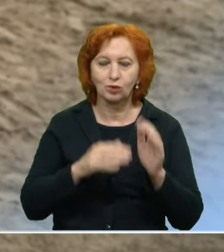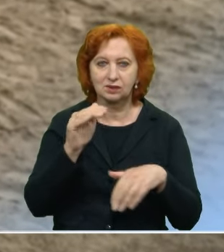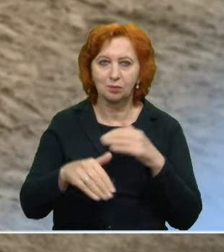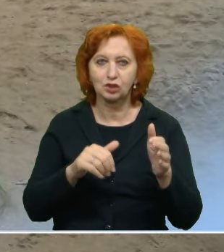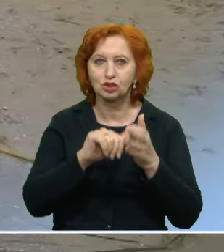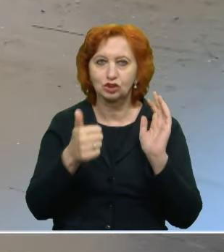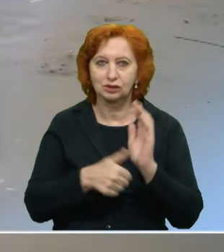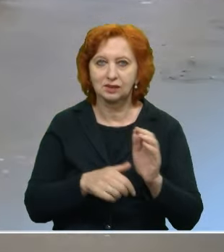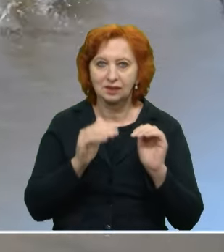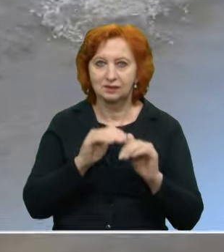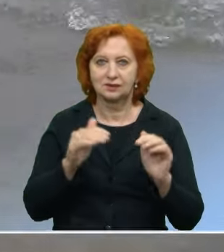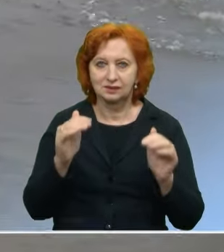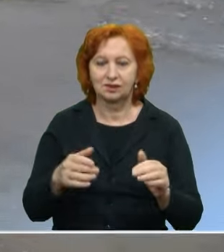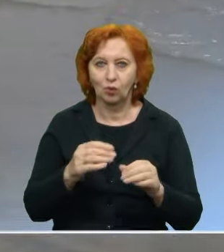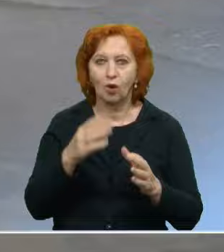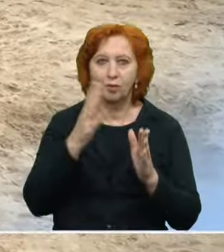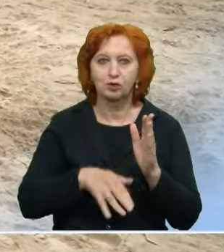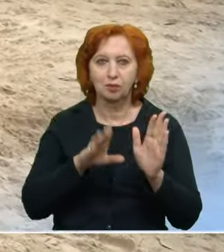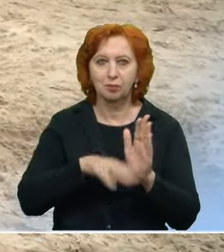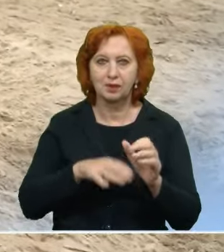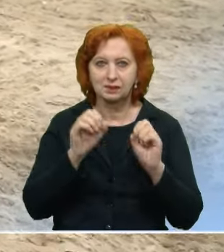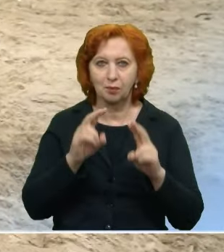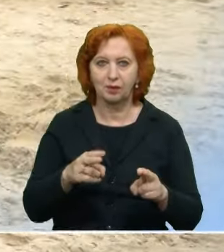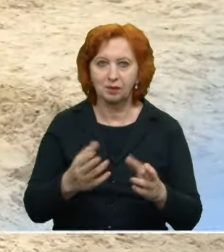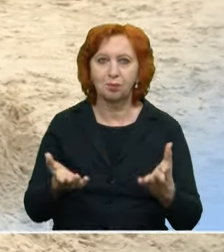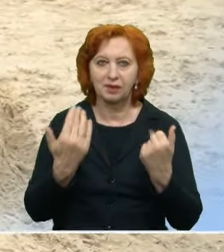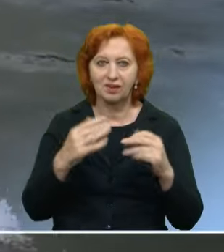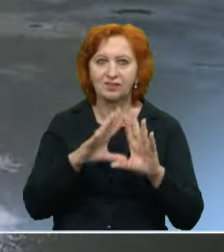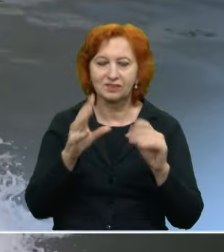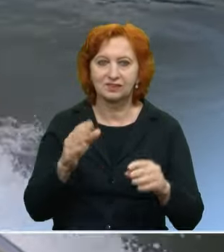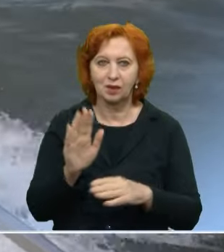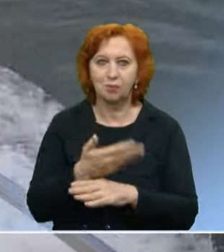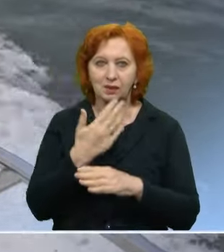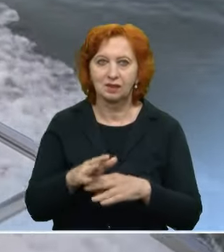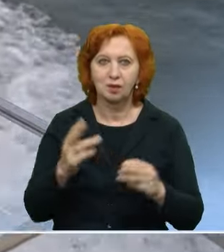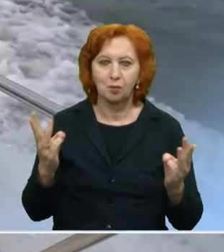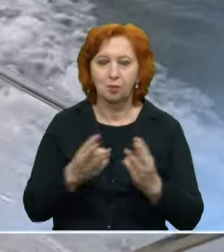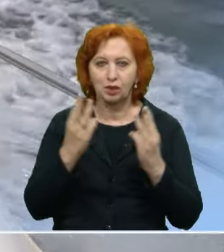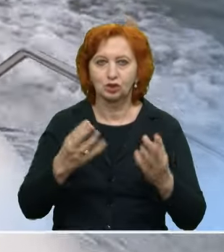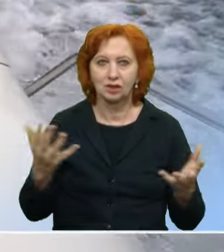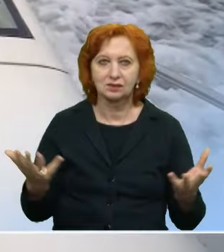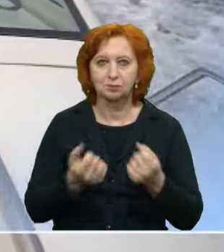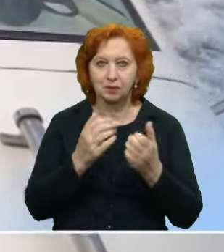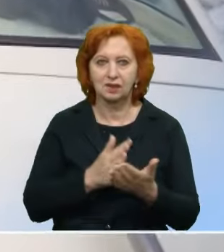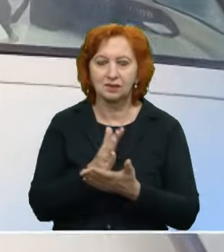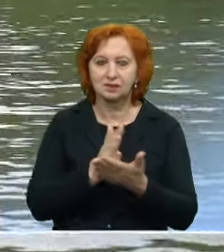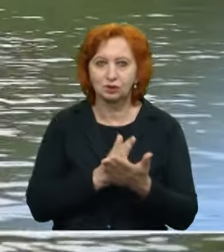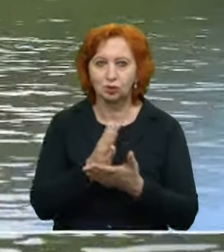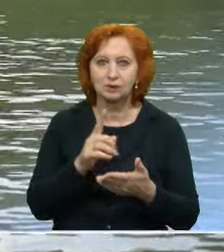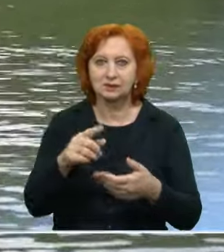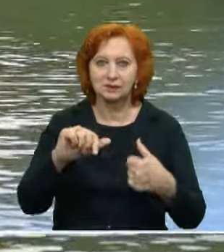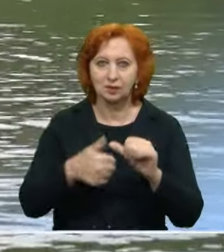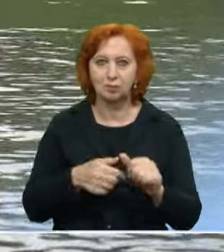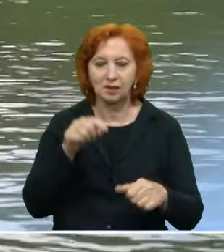16 из них детские. К обеспечению безопасности привлекают все подразделения областных пожарно-спасательных служб. За ними закреплены